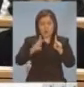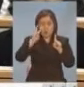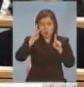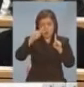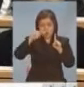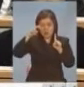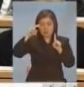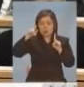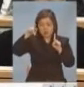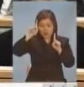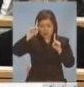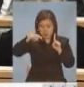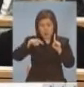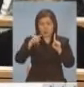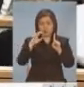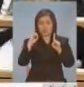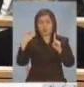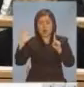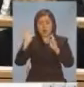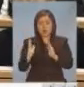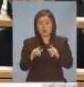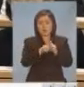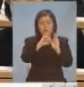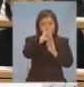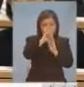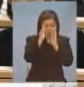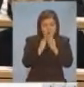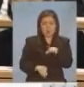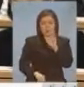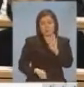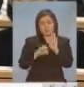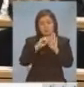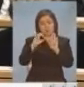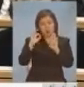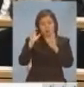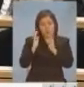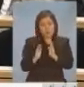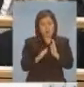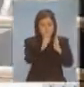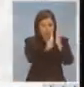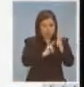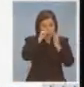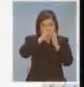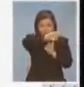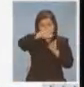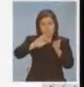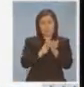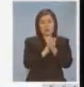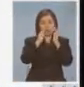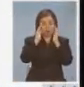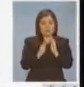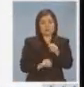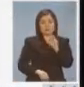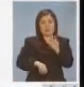9,161,005 คนค่ะในขณะที่เชียงใหม่ต่างประเทศอยู่ที่ 409,000 โดยประมาณในประเทศอยู่ที่ 3,800,000 นะคะรวมจ